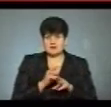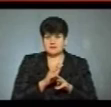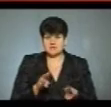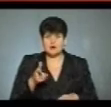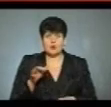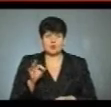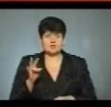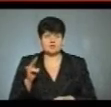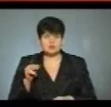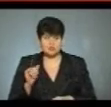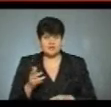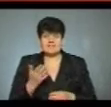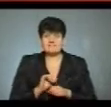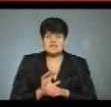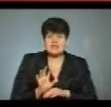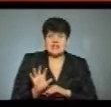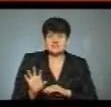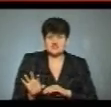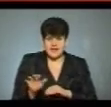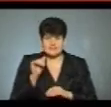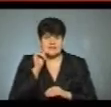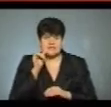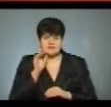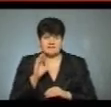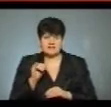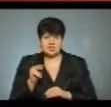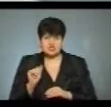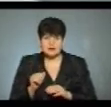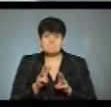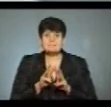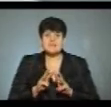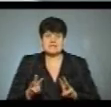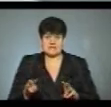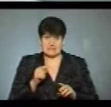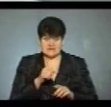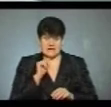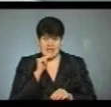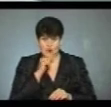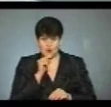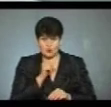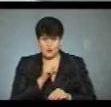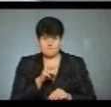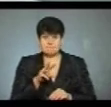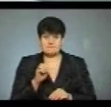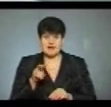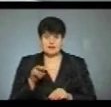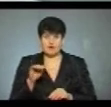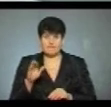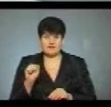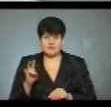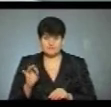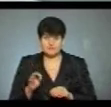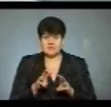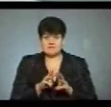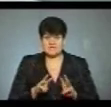Гончарука, який відряджає, посилає на завтрашнє віче саме міністра економіки Милованова і